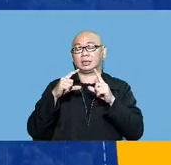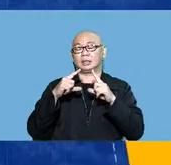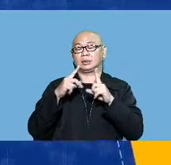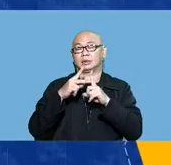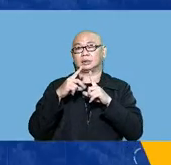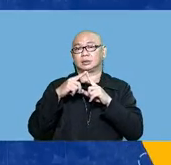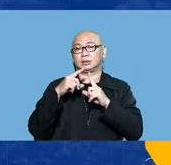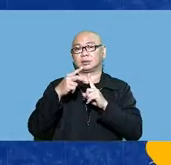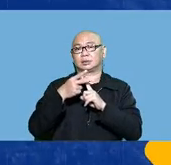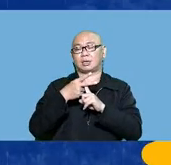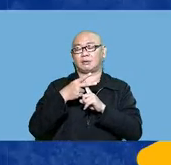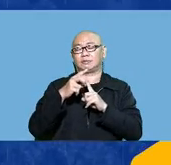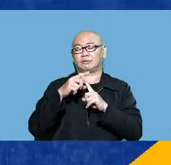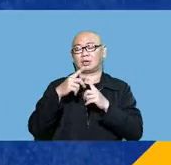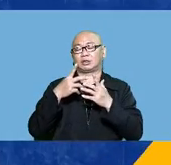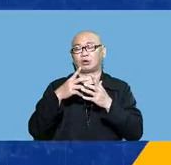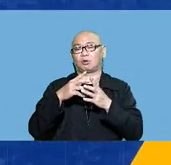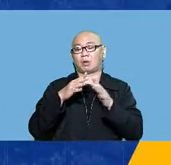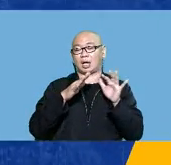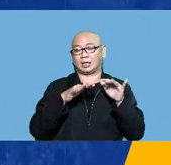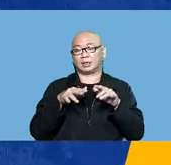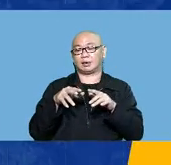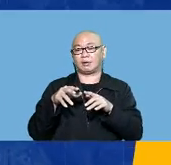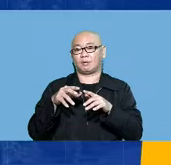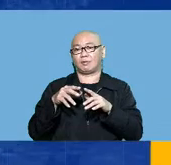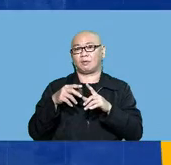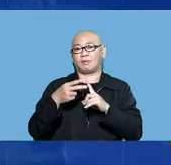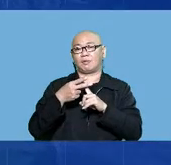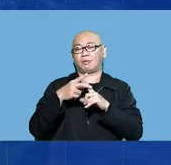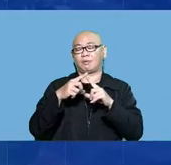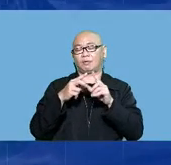vent dengan offset, yang mana